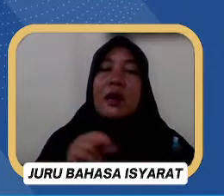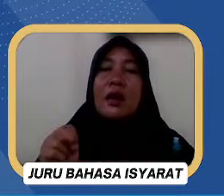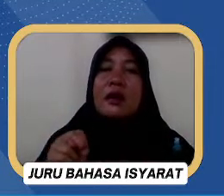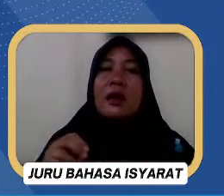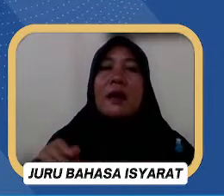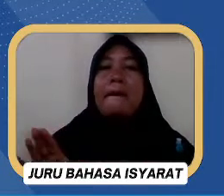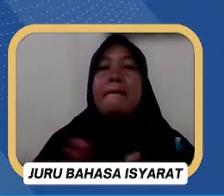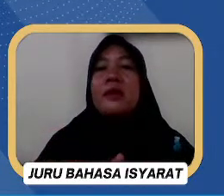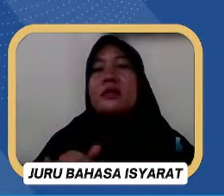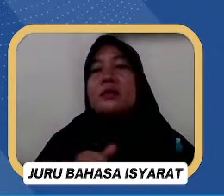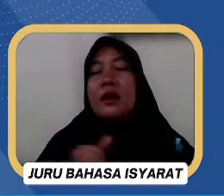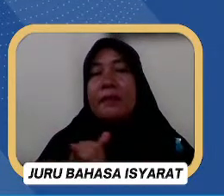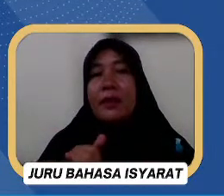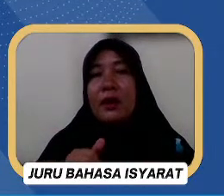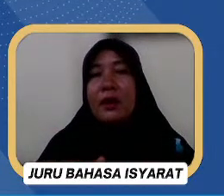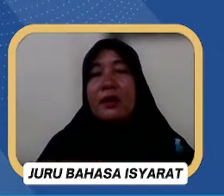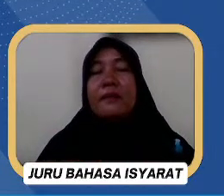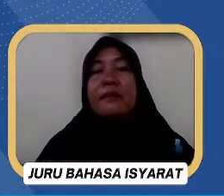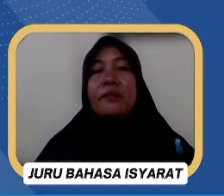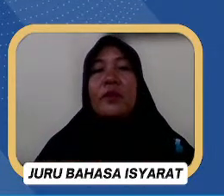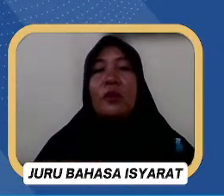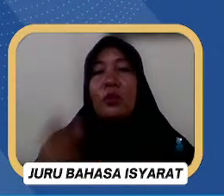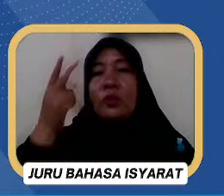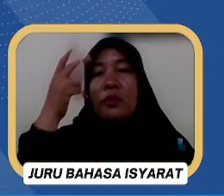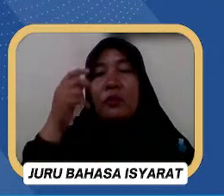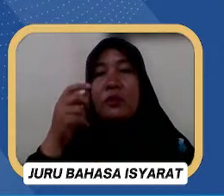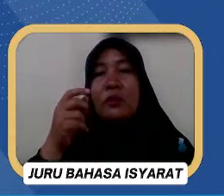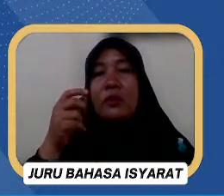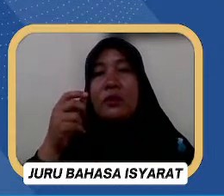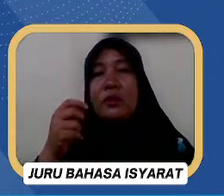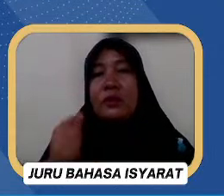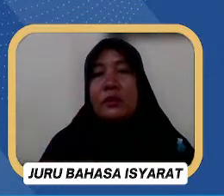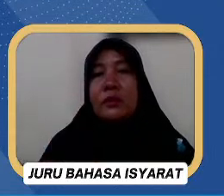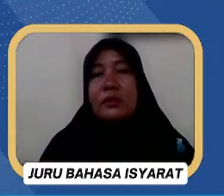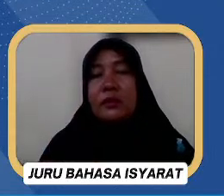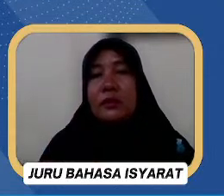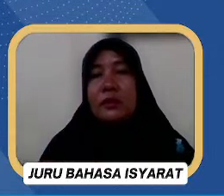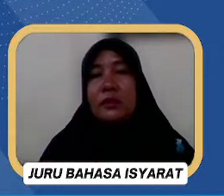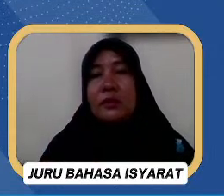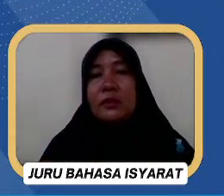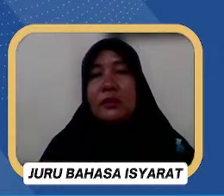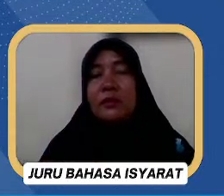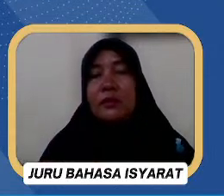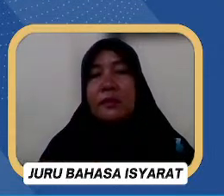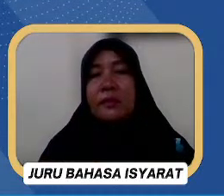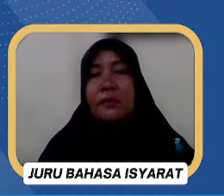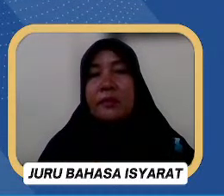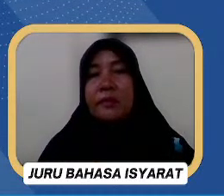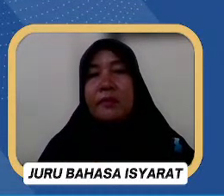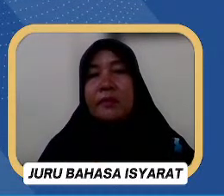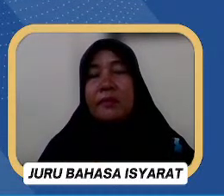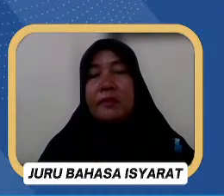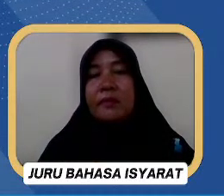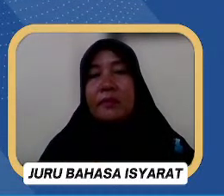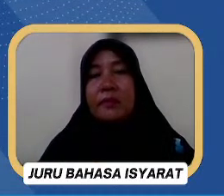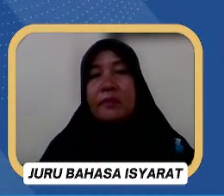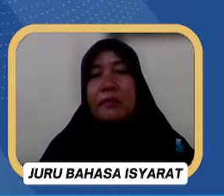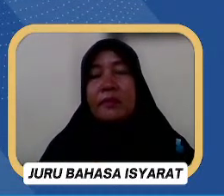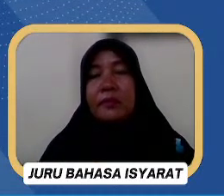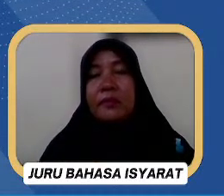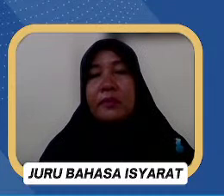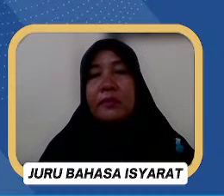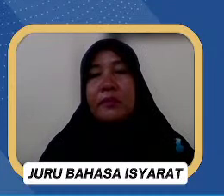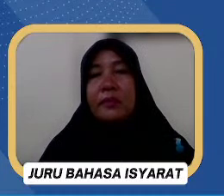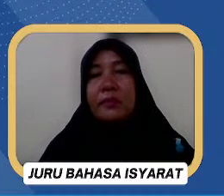sama baiknya dengan yang kita lakukan di dunia nyata seperti itu. Kalau kita di dunia nyata